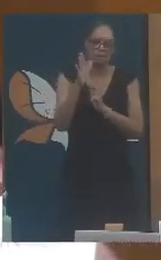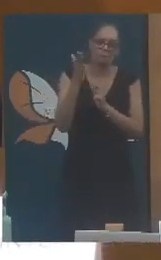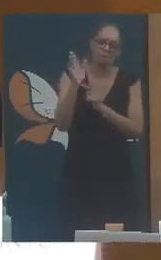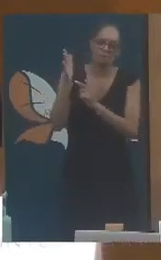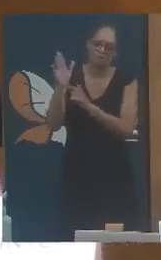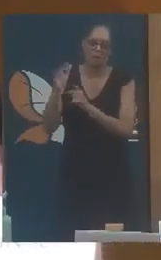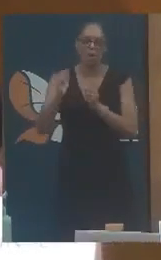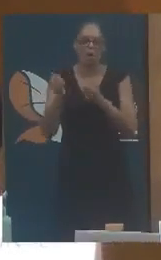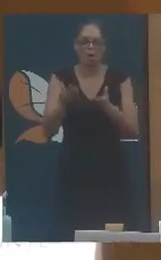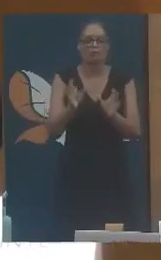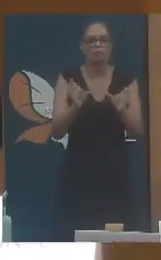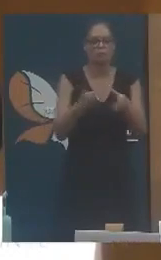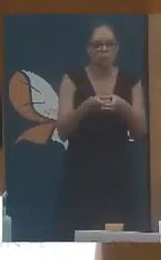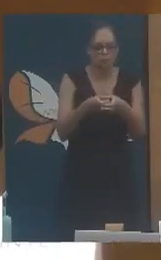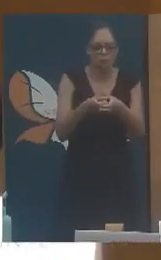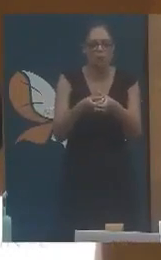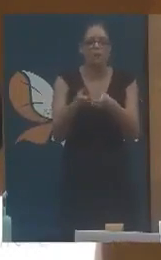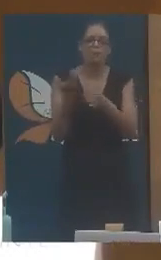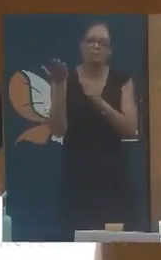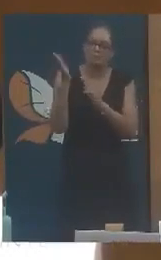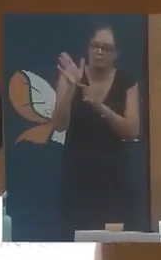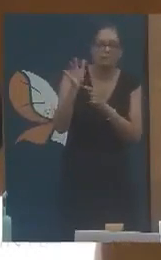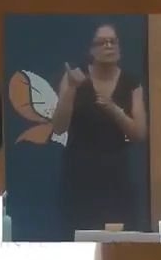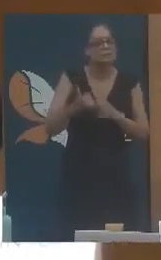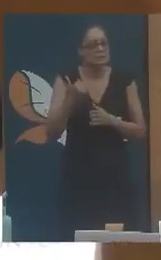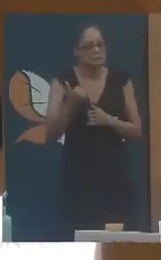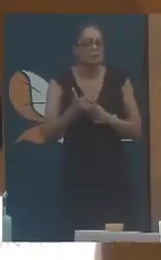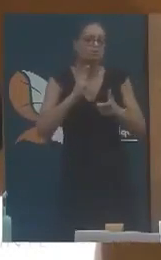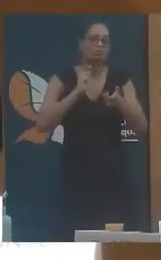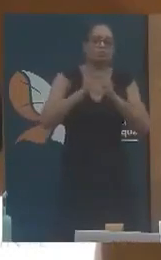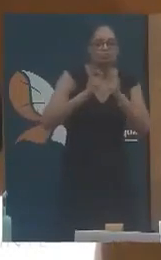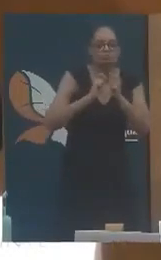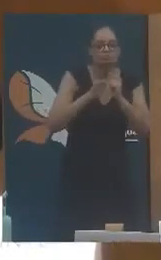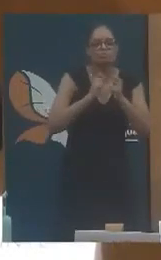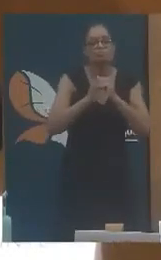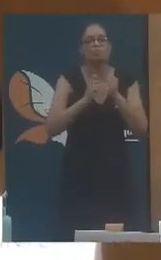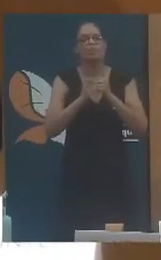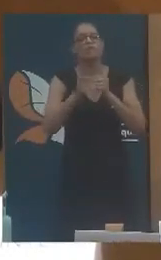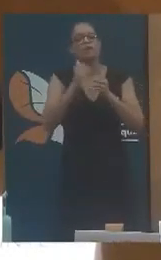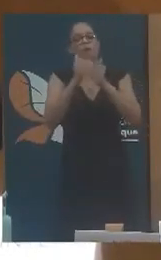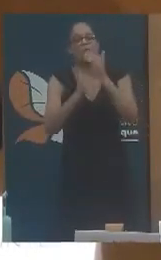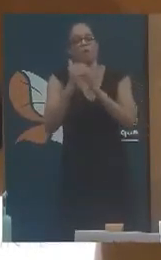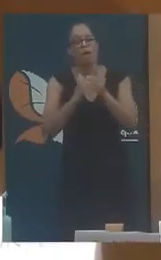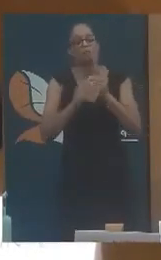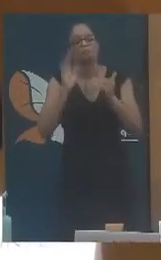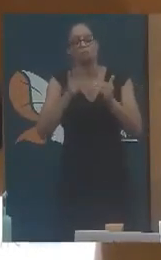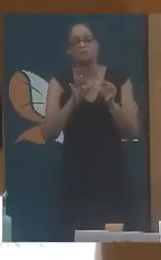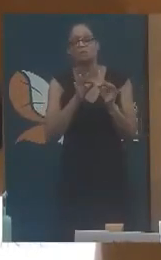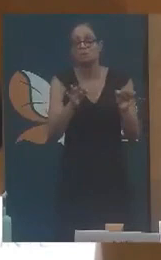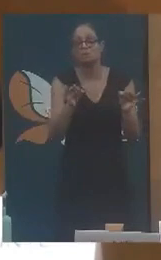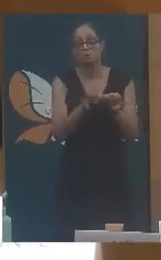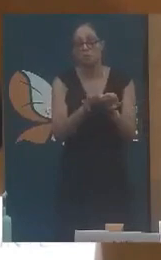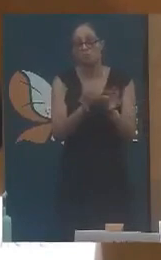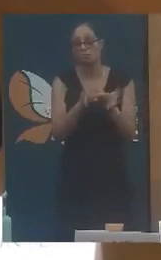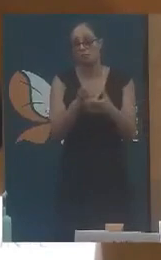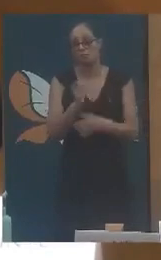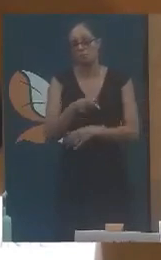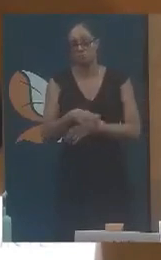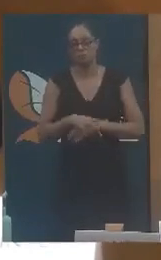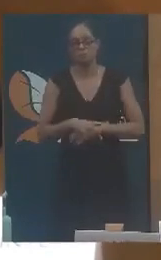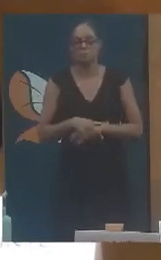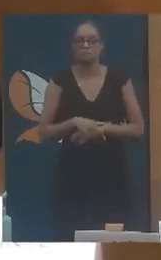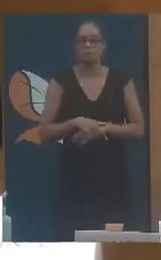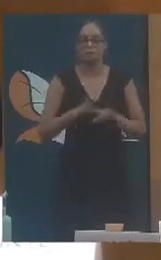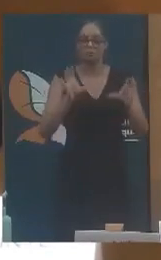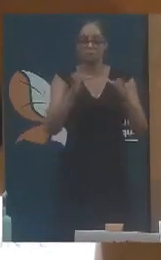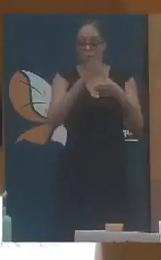L'offre de formation était présentée ici, débattue, et il y avait un programme territorial de formation professionnelle. Cette